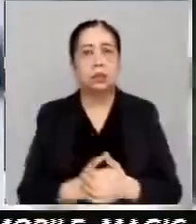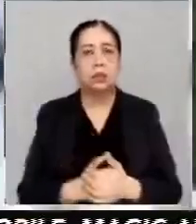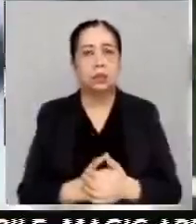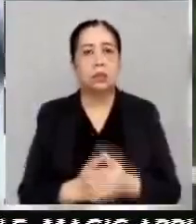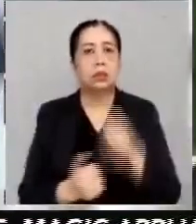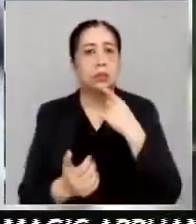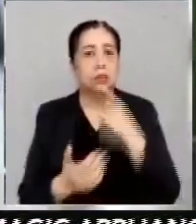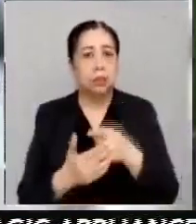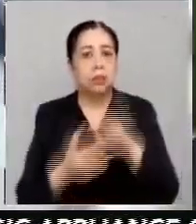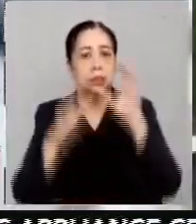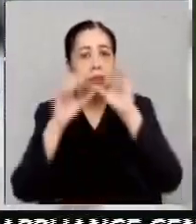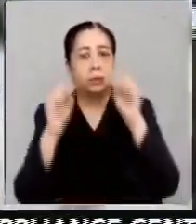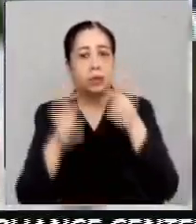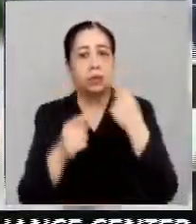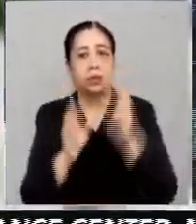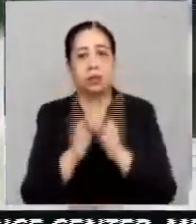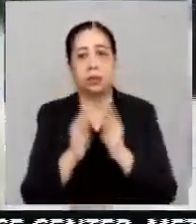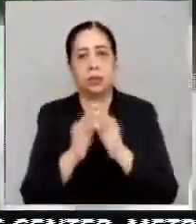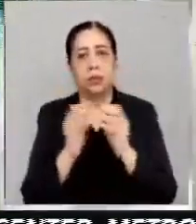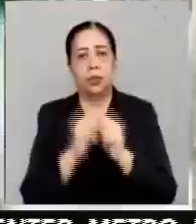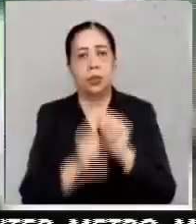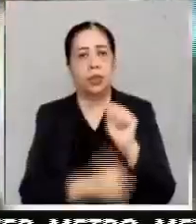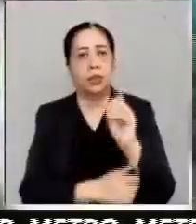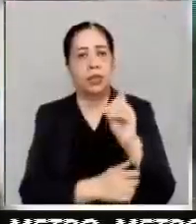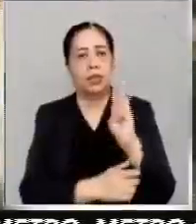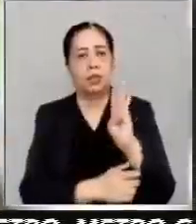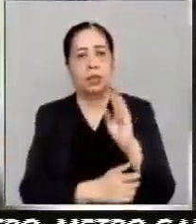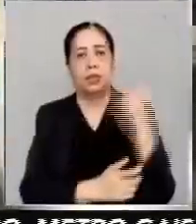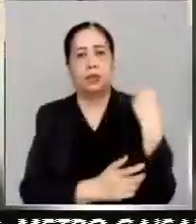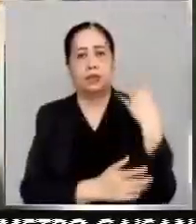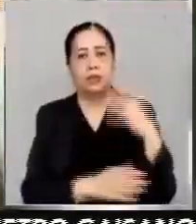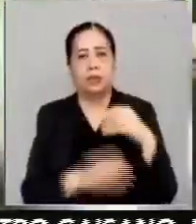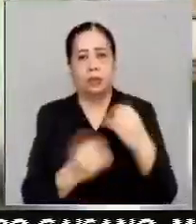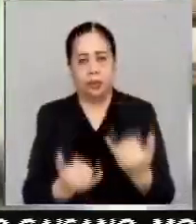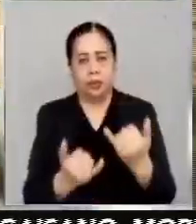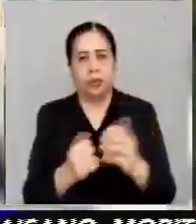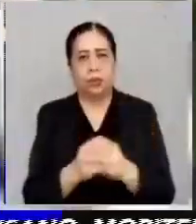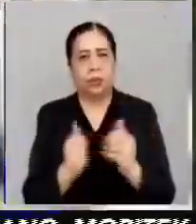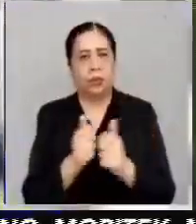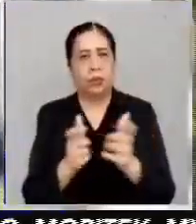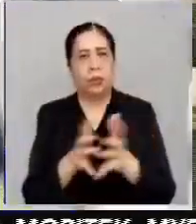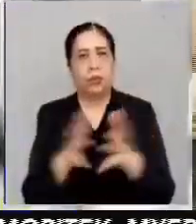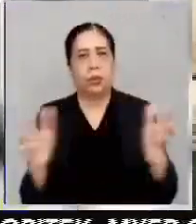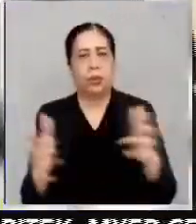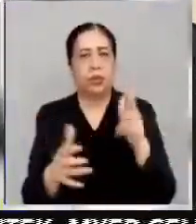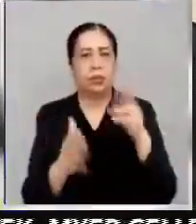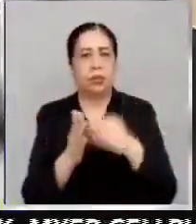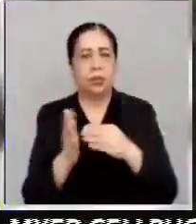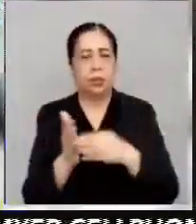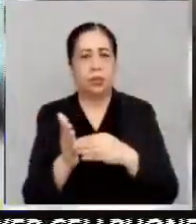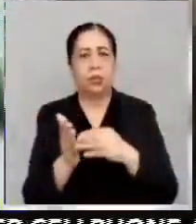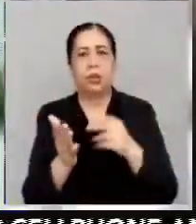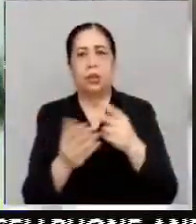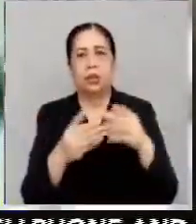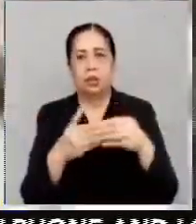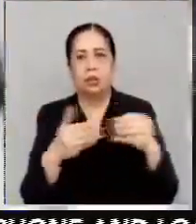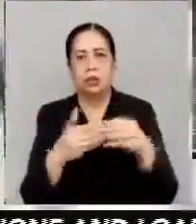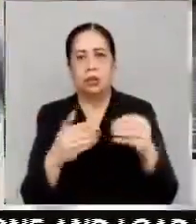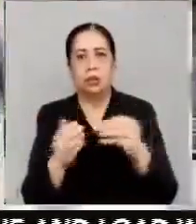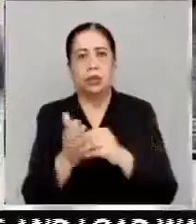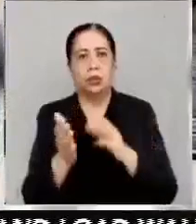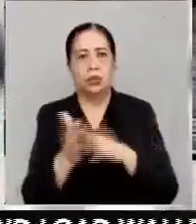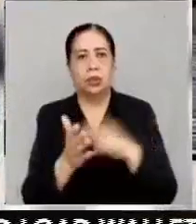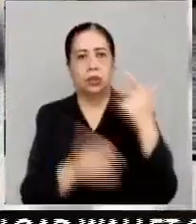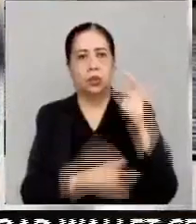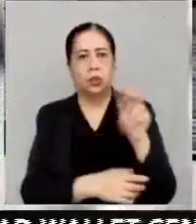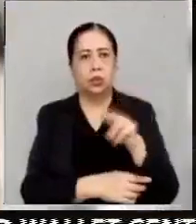Pangulo sa pakikipagpulong niya sa ADB officials ngayong araw. Pinakamalaki sa halos 3 bilyong dolyar na pautang at grants noong 2022 ay